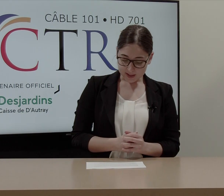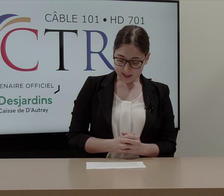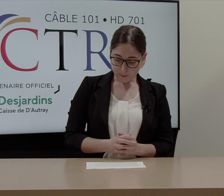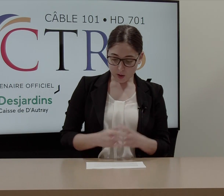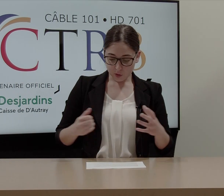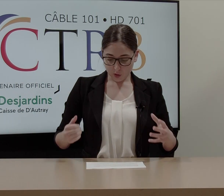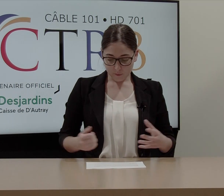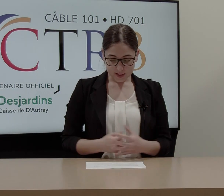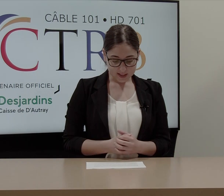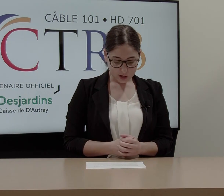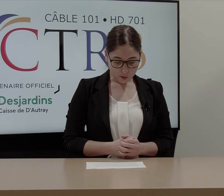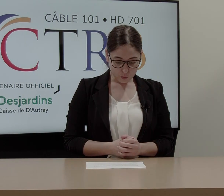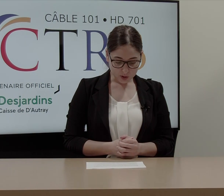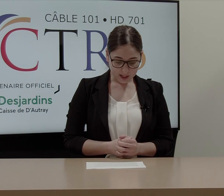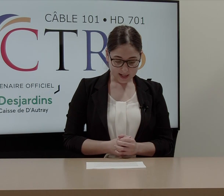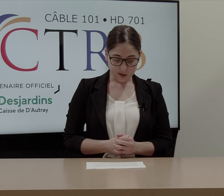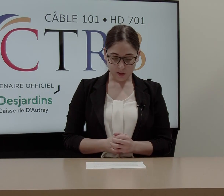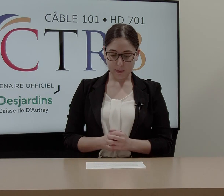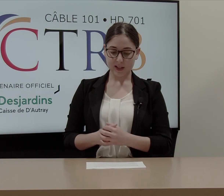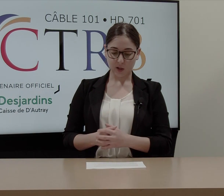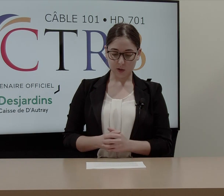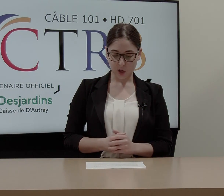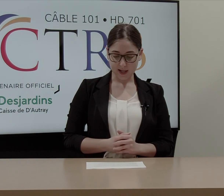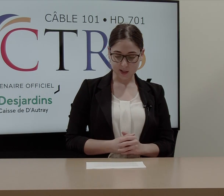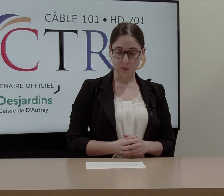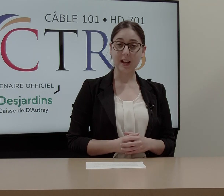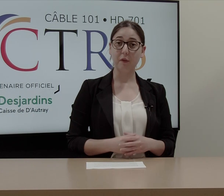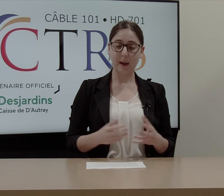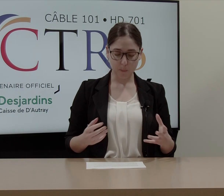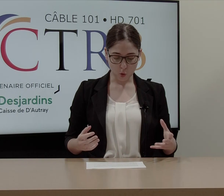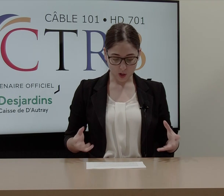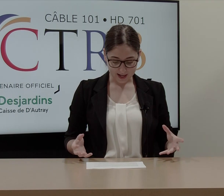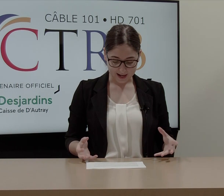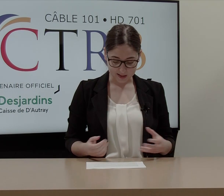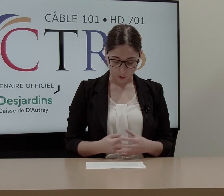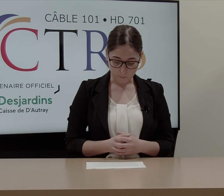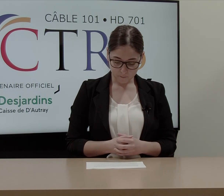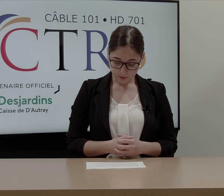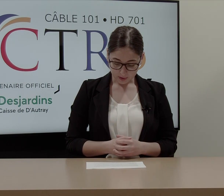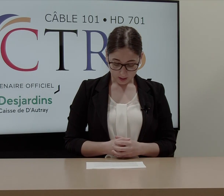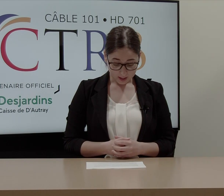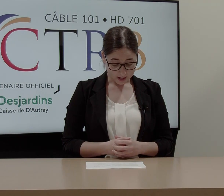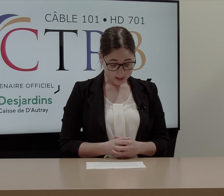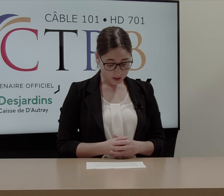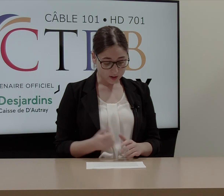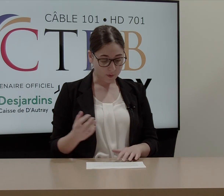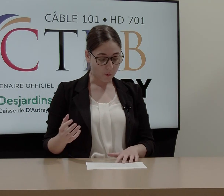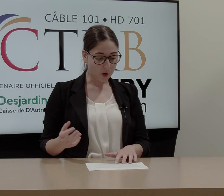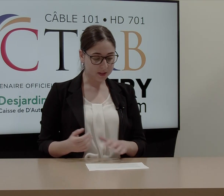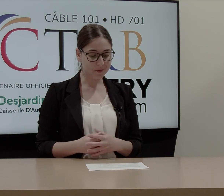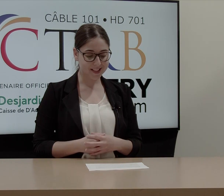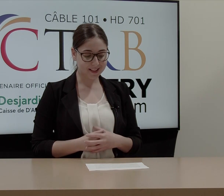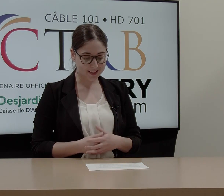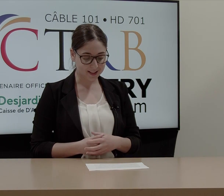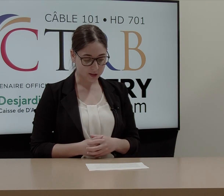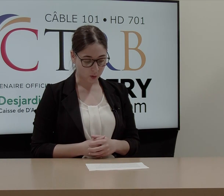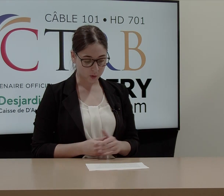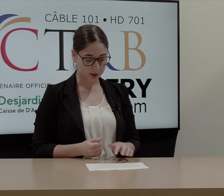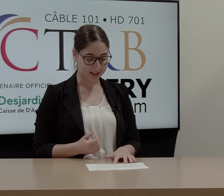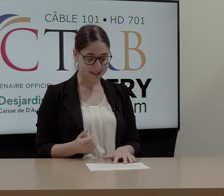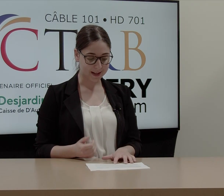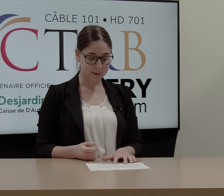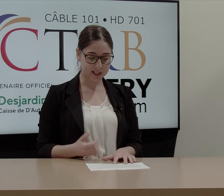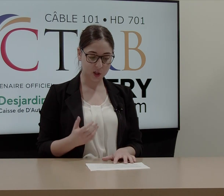sera possible de visiter le musée et son impressionnante collection sans frais pour l'occasion. Et il va y avoir des visites guidées,